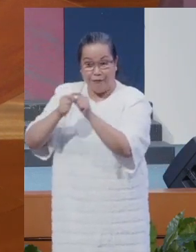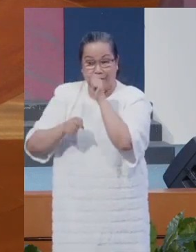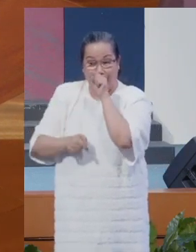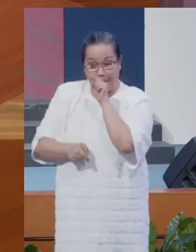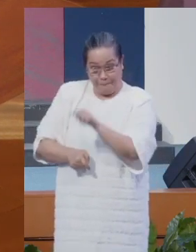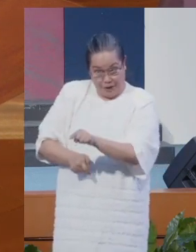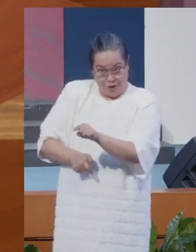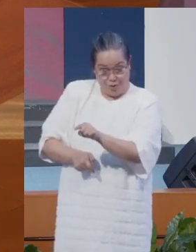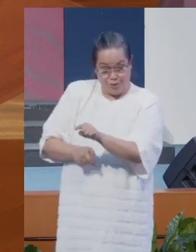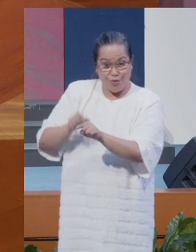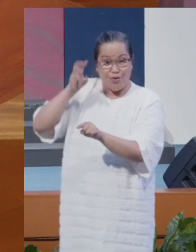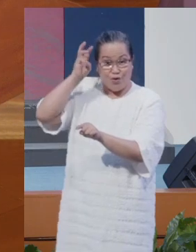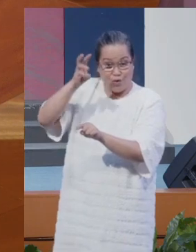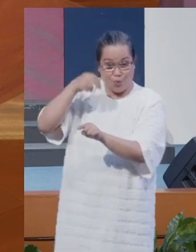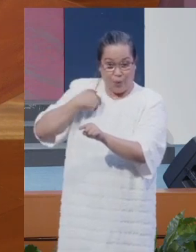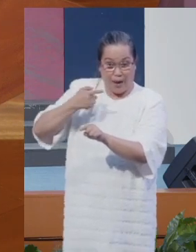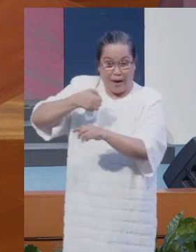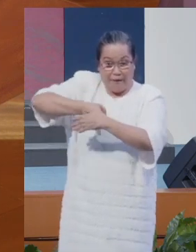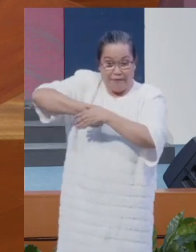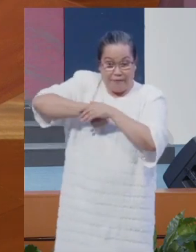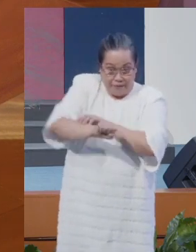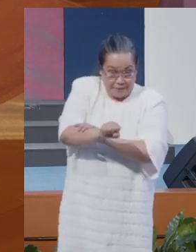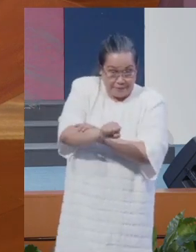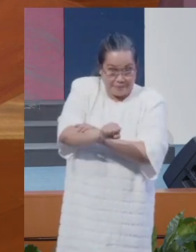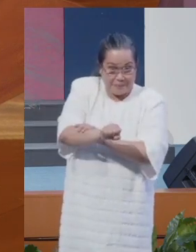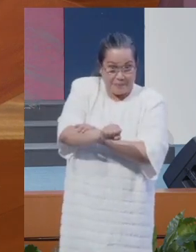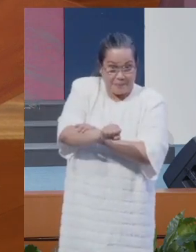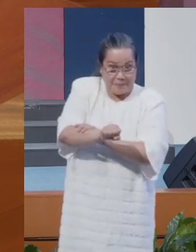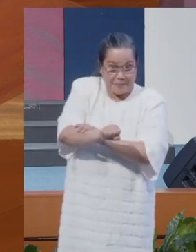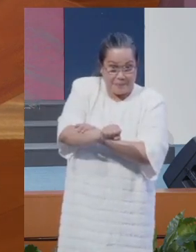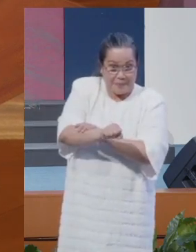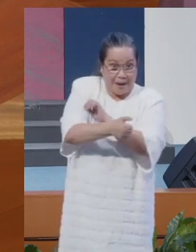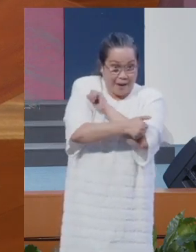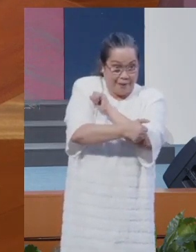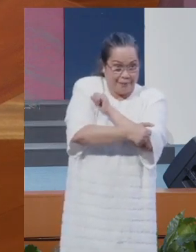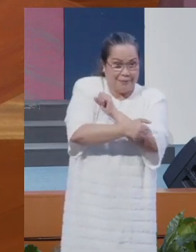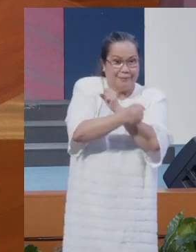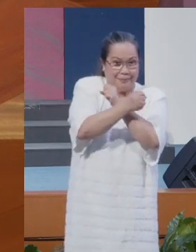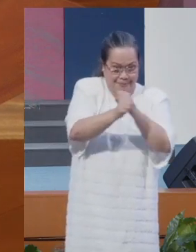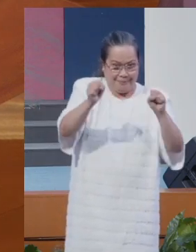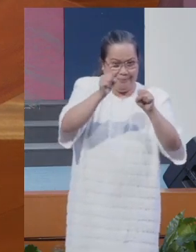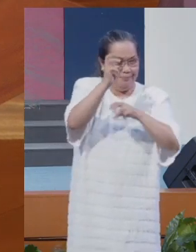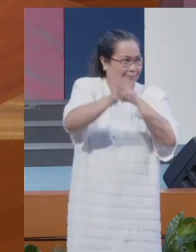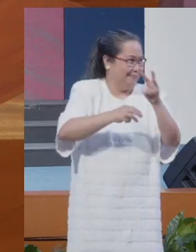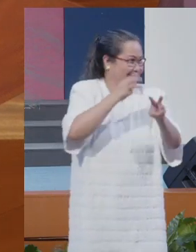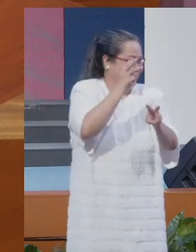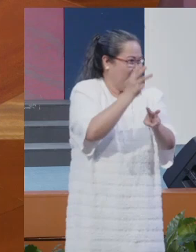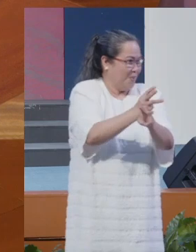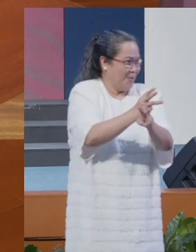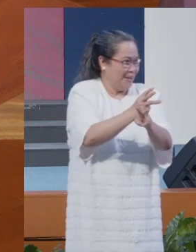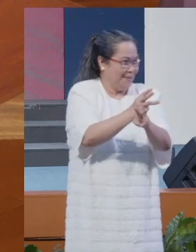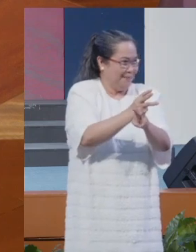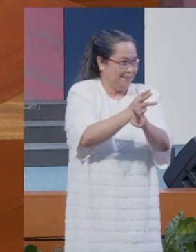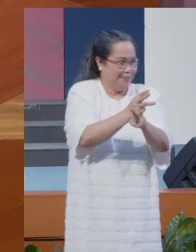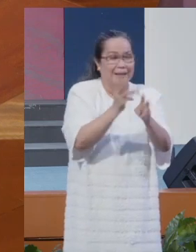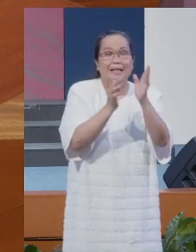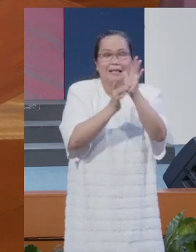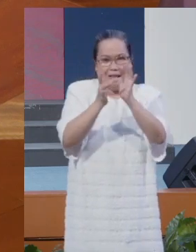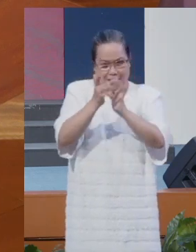ay magkakaroon ng isang offspring na magliligtas sa buong mundo. Si Jesus po